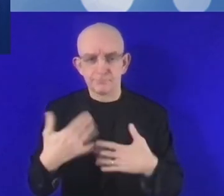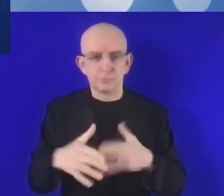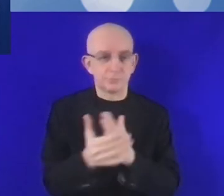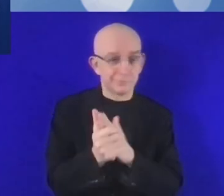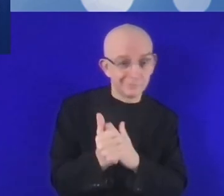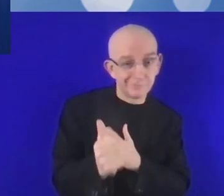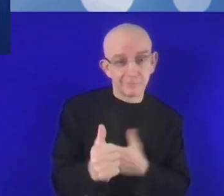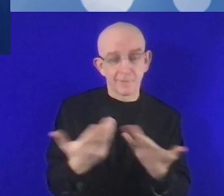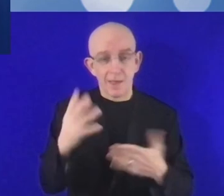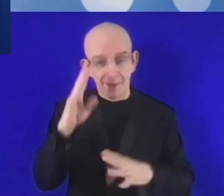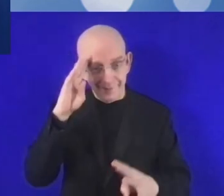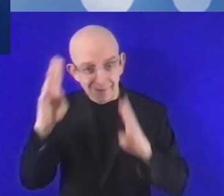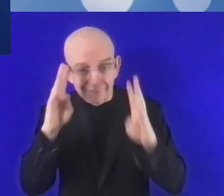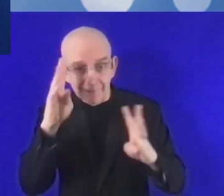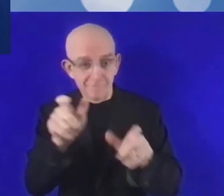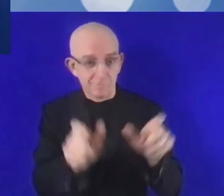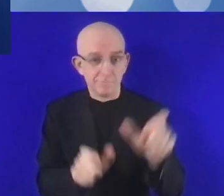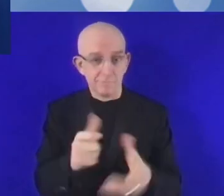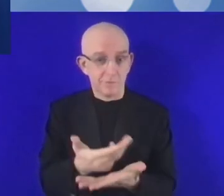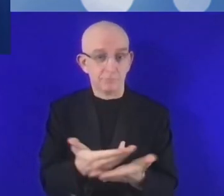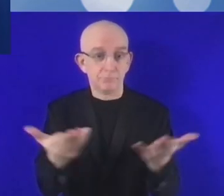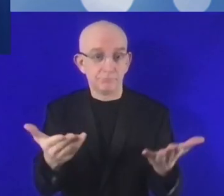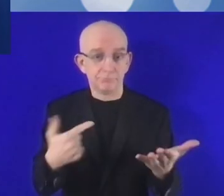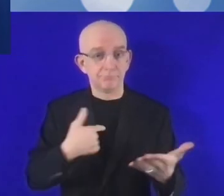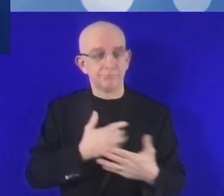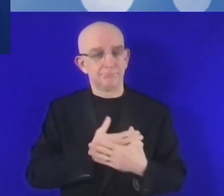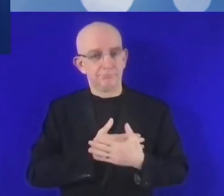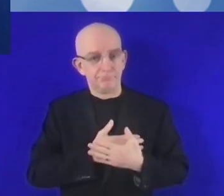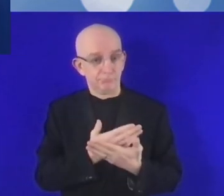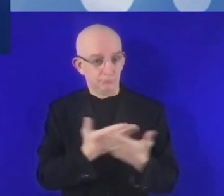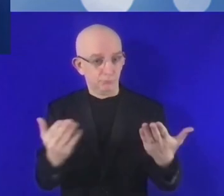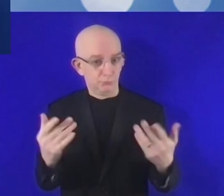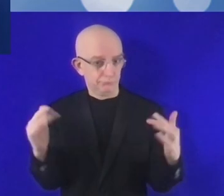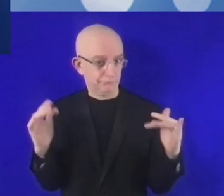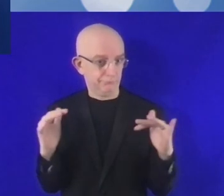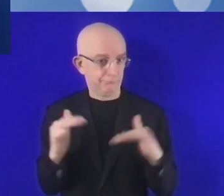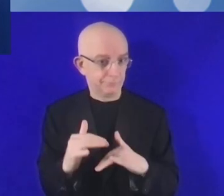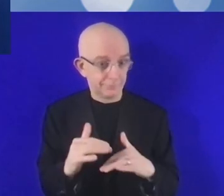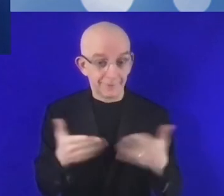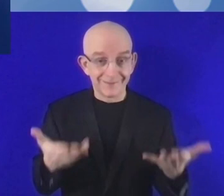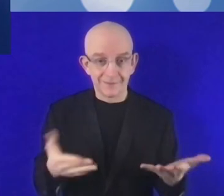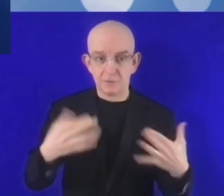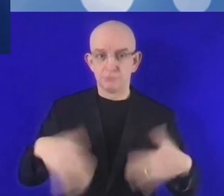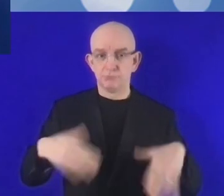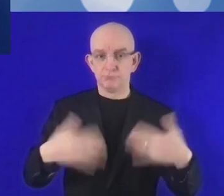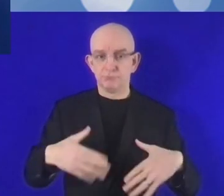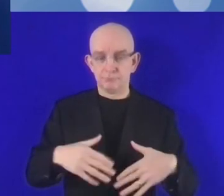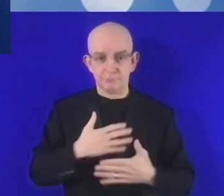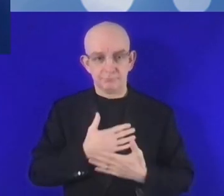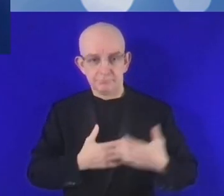отличается исключительной энергией, является домом амбициозных наций и в то же